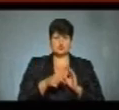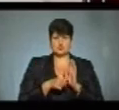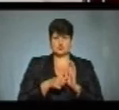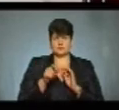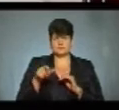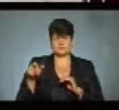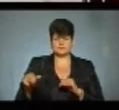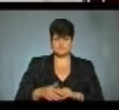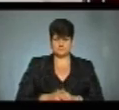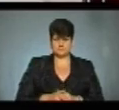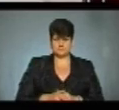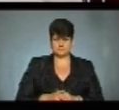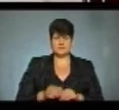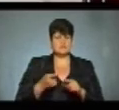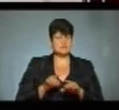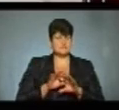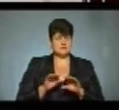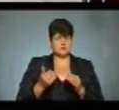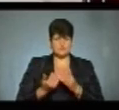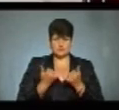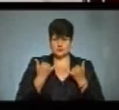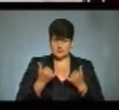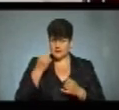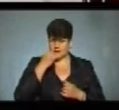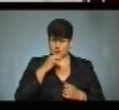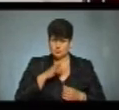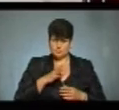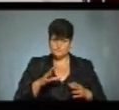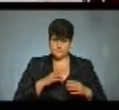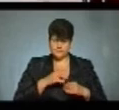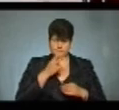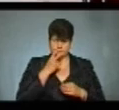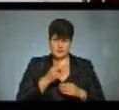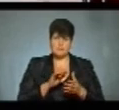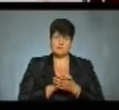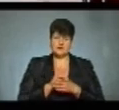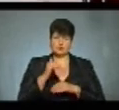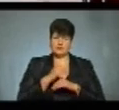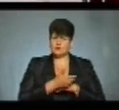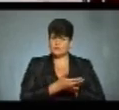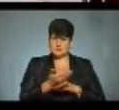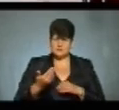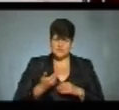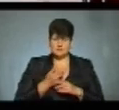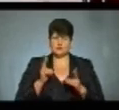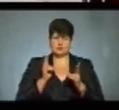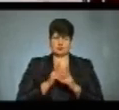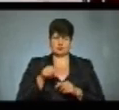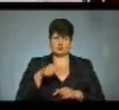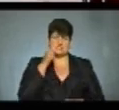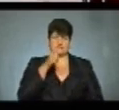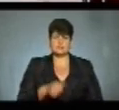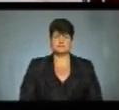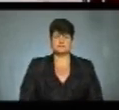Бурда. І на сьогодні це всі новини. Дякую, що були із нами. Бажаю мирного вечора усім нам і до зустрічі тут завтра.